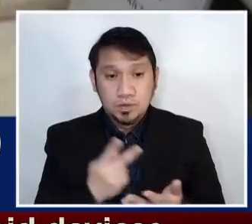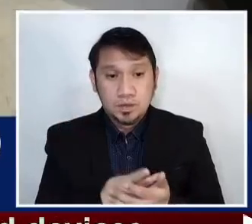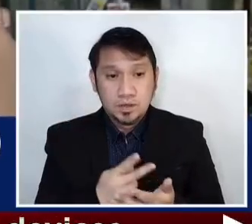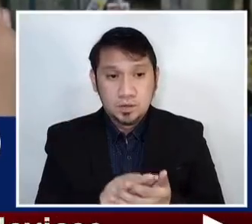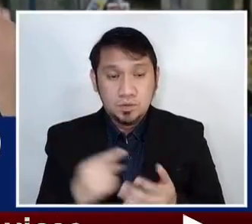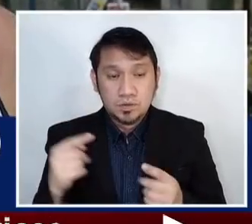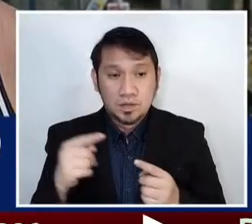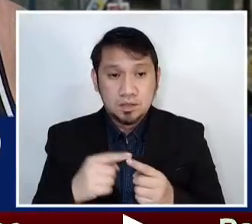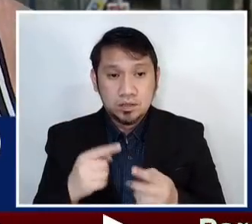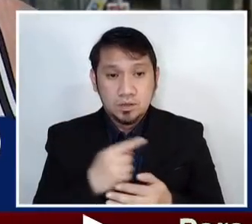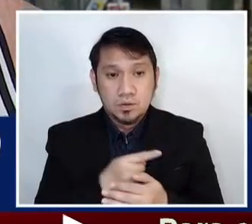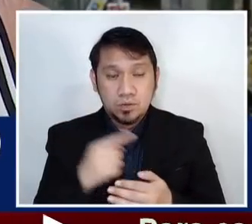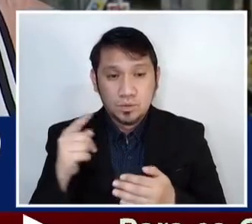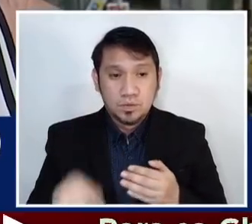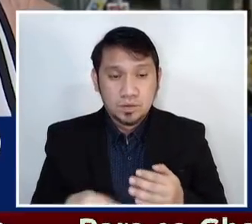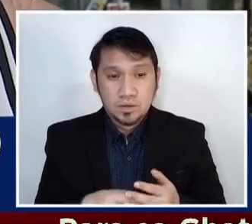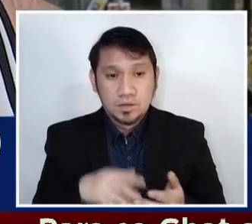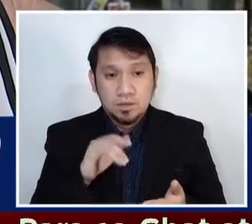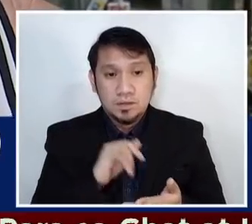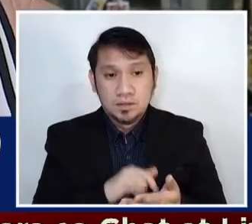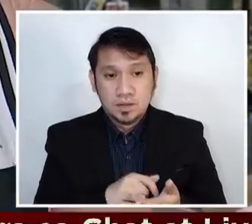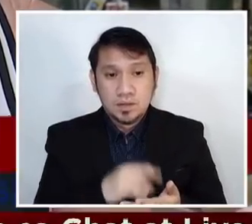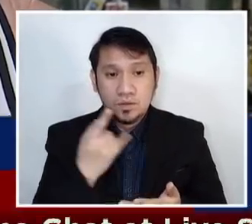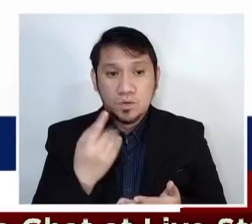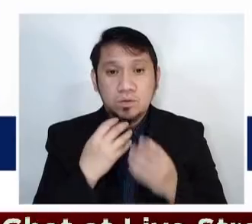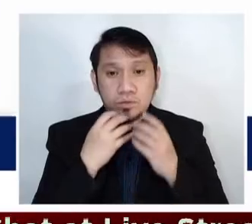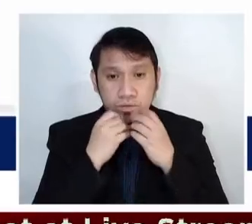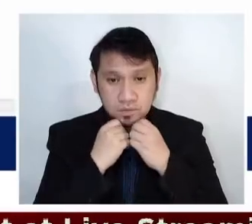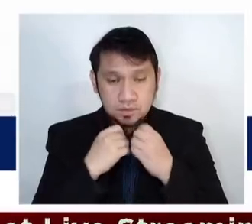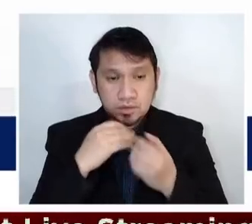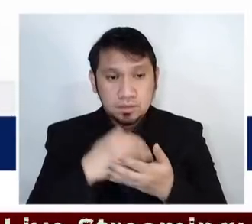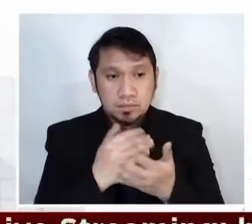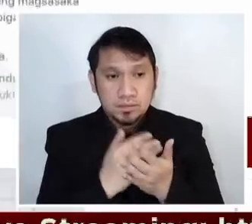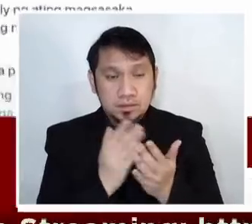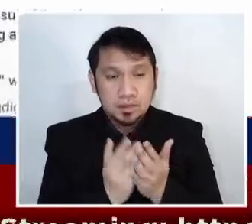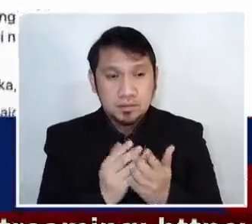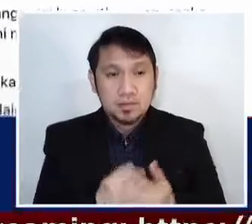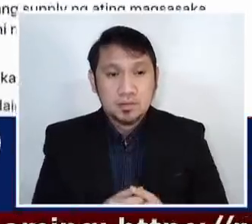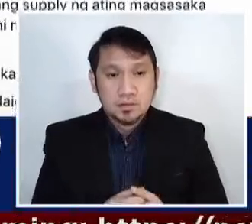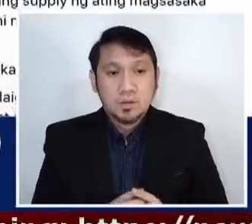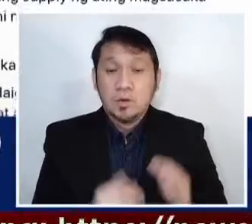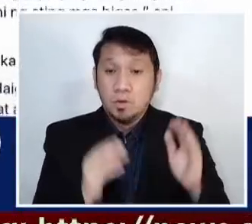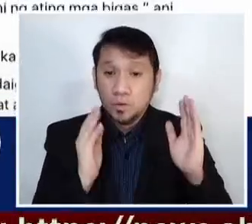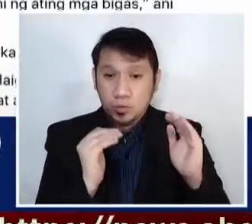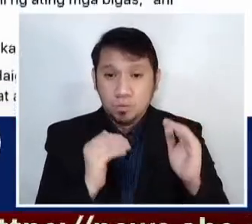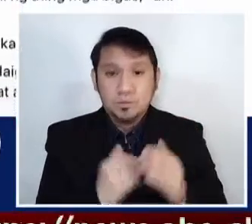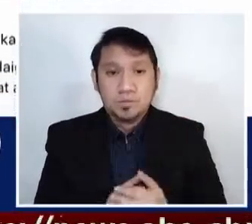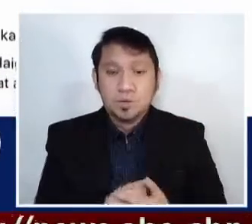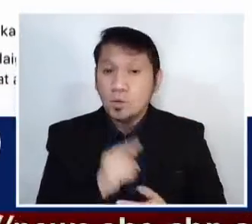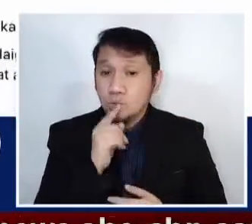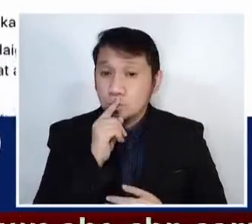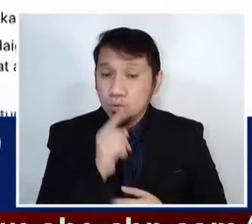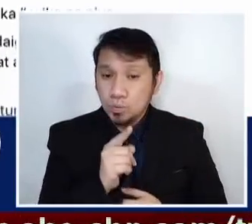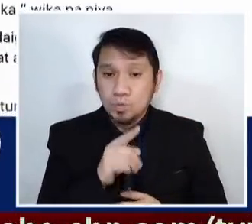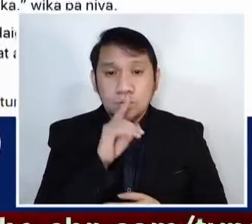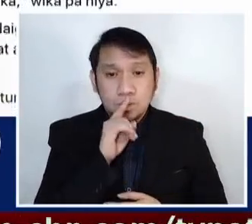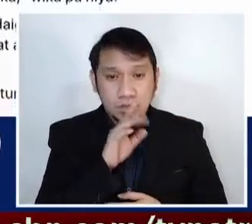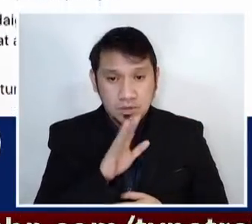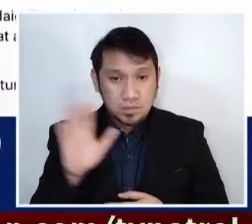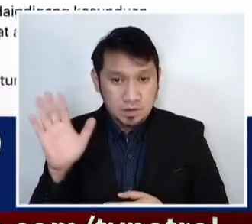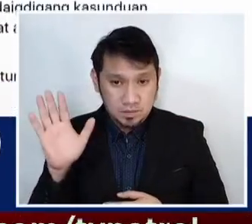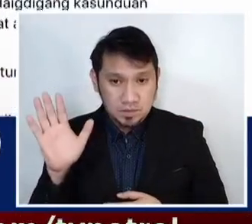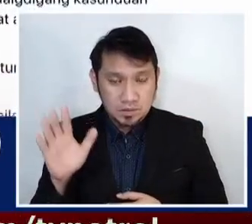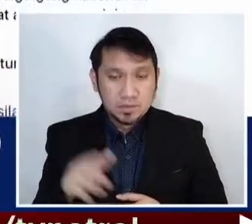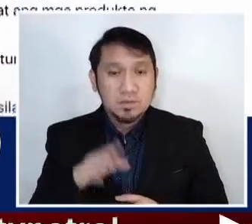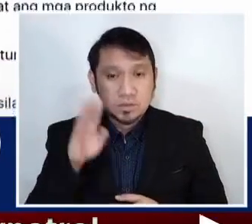weekend. Yan ang kasya sa budget, para pumasok sa budget. Sana nga raw magkatotoo ang pangako ni Presumptive